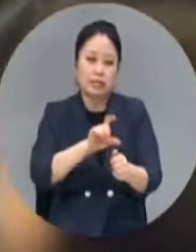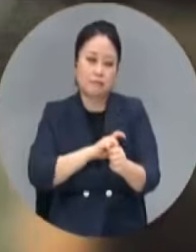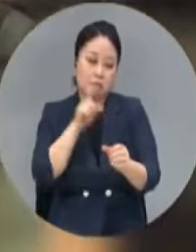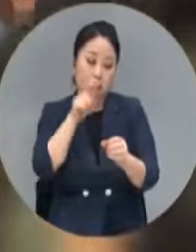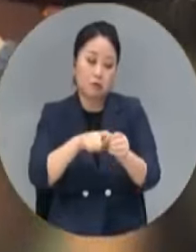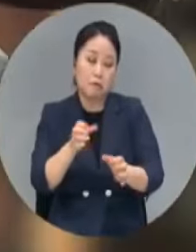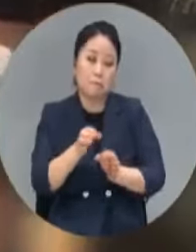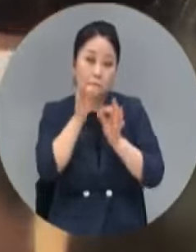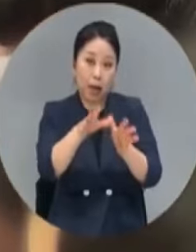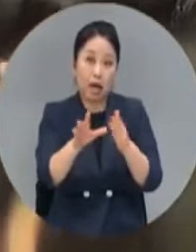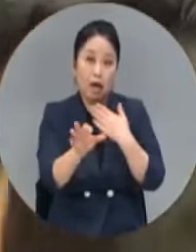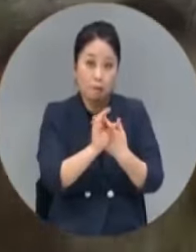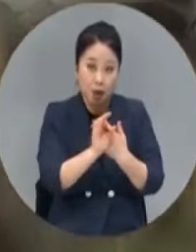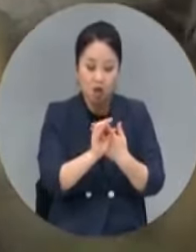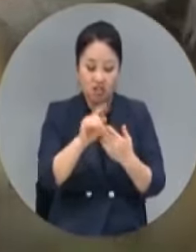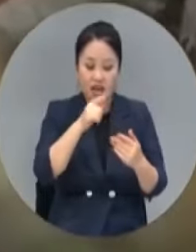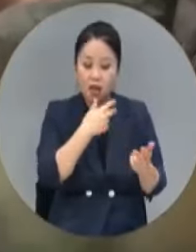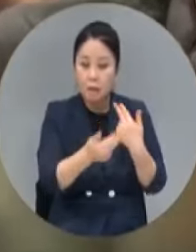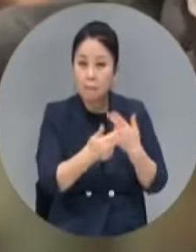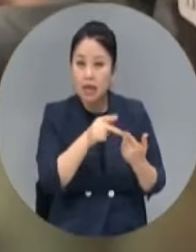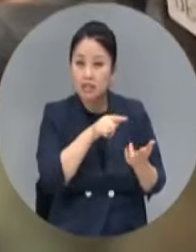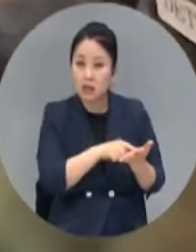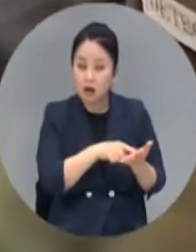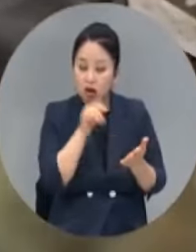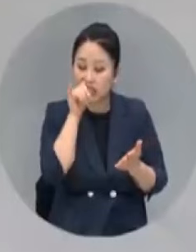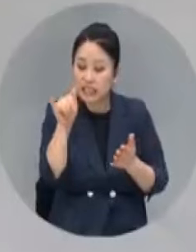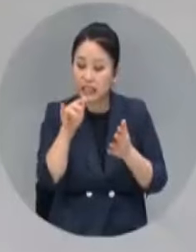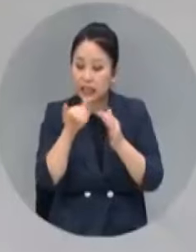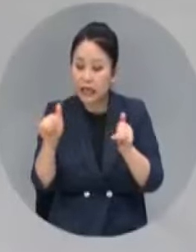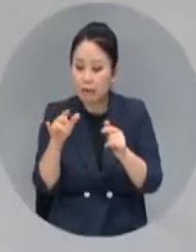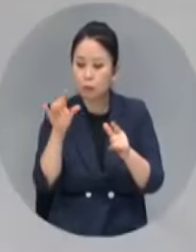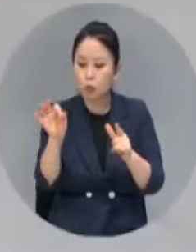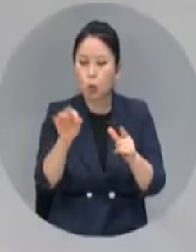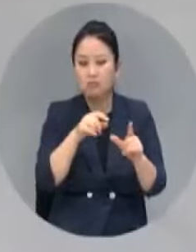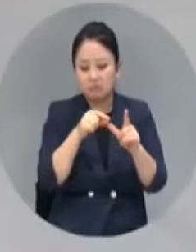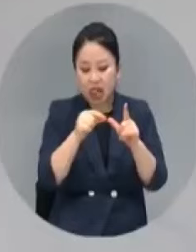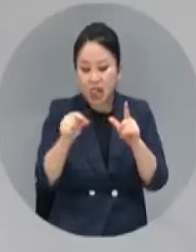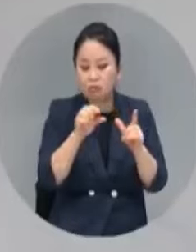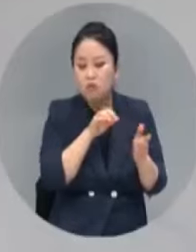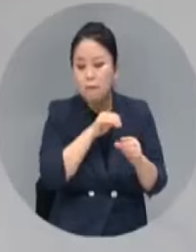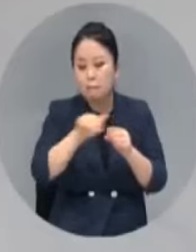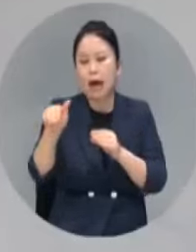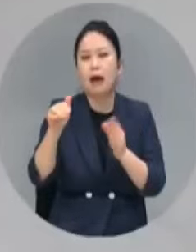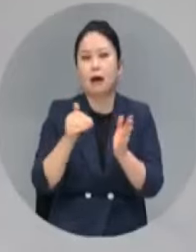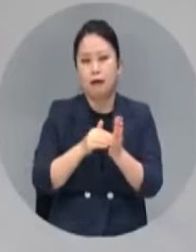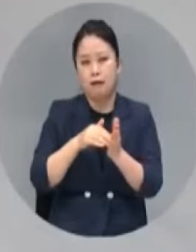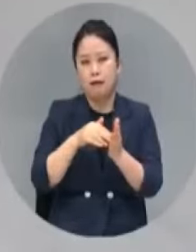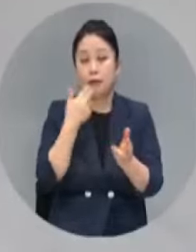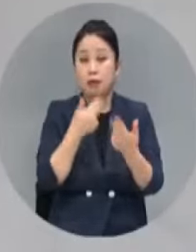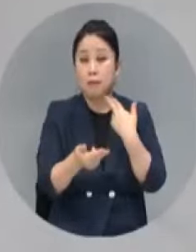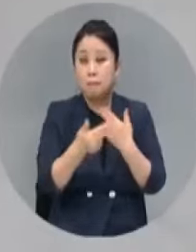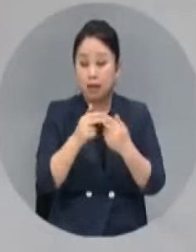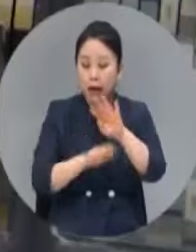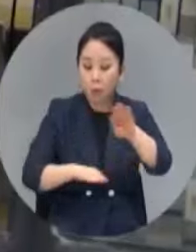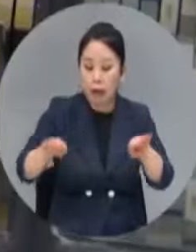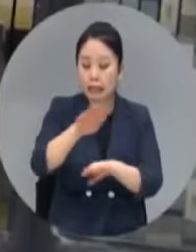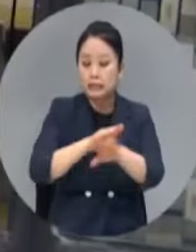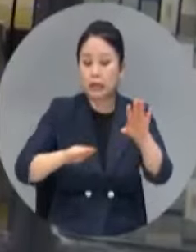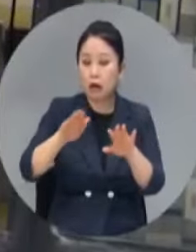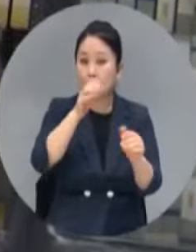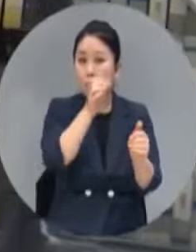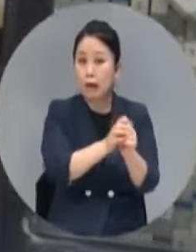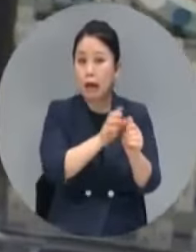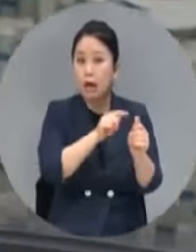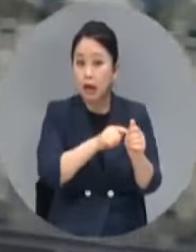우승자에게 시상금 명목으로 보냈습니다. 경찰은 협회가 사실상 환전상 역할을 한 것으로 봤는데 적발된